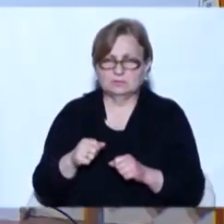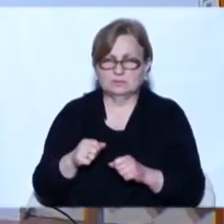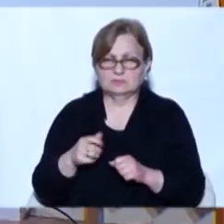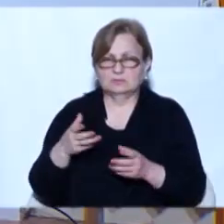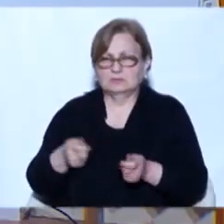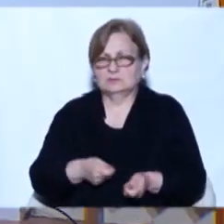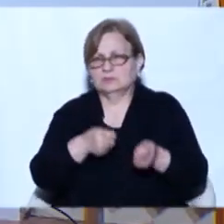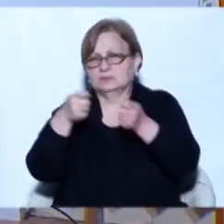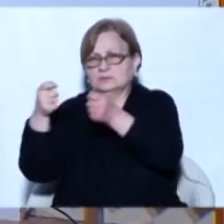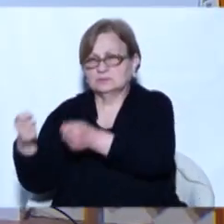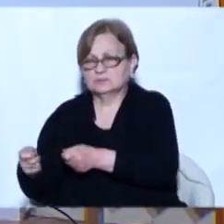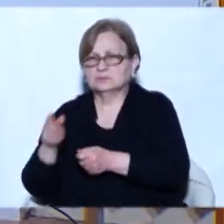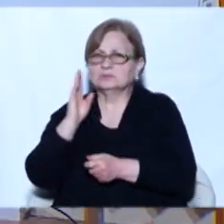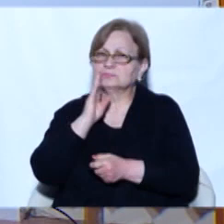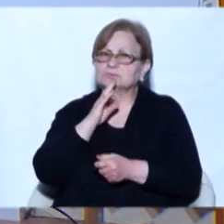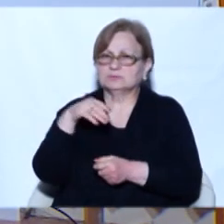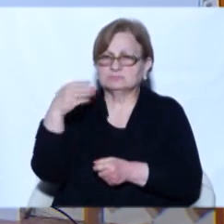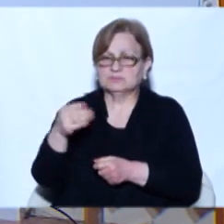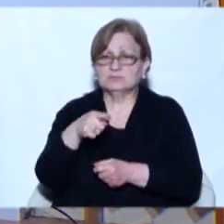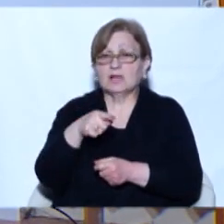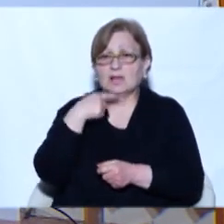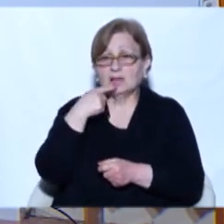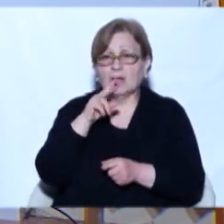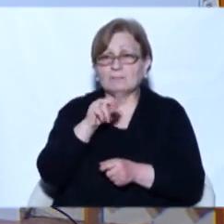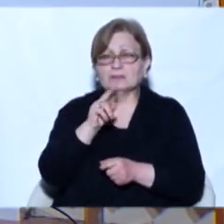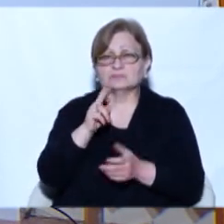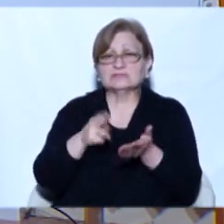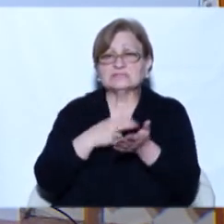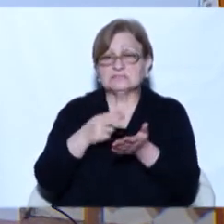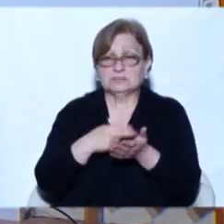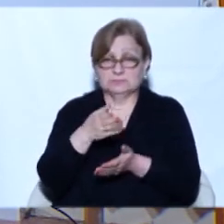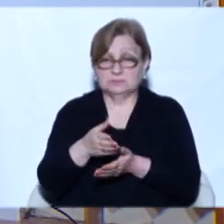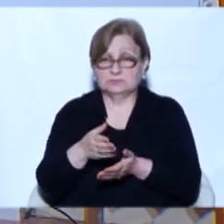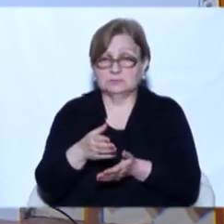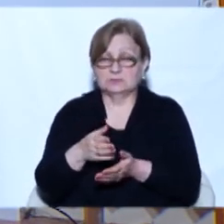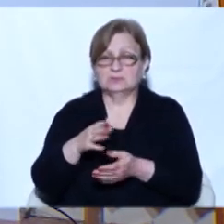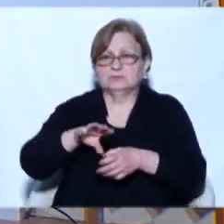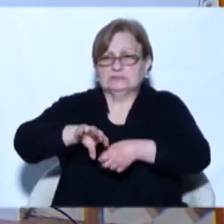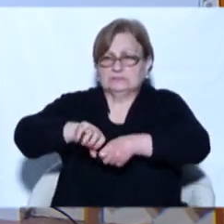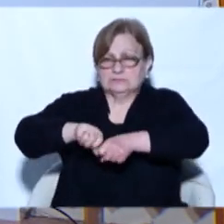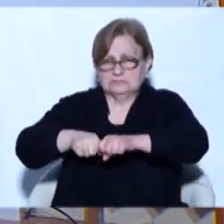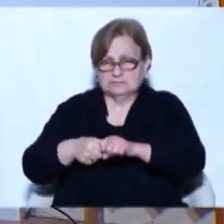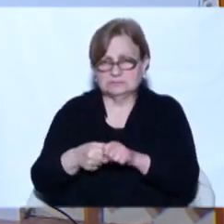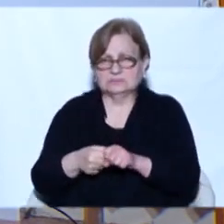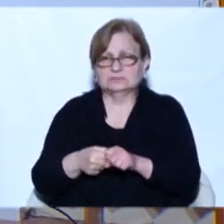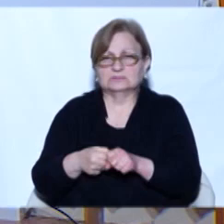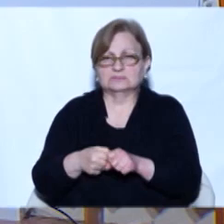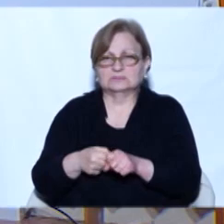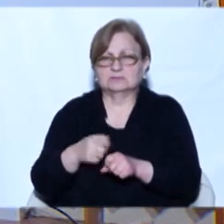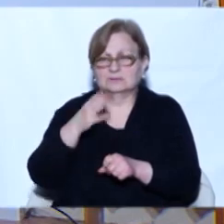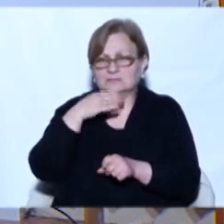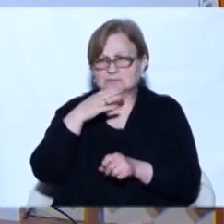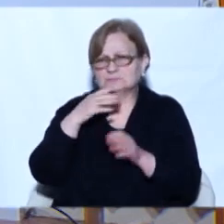წამიღო და თავის დედიკოსთან მიმიტანა. და მე რაიცით რა ქნეს? გამწურეს, გადამგრიხეს და სულ